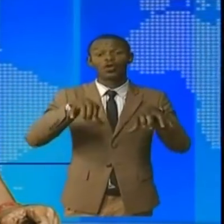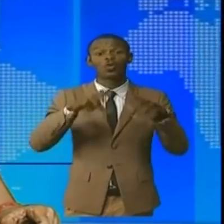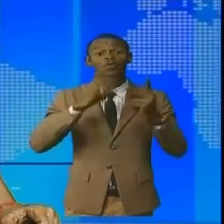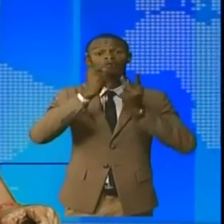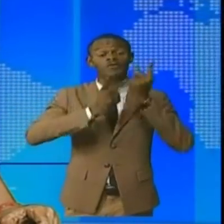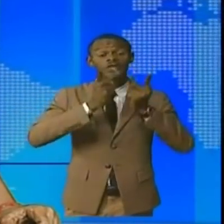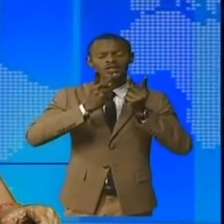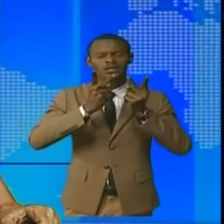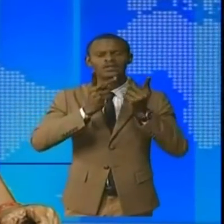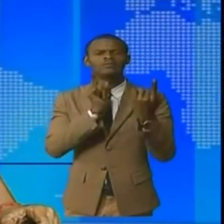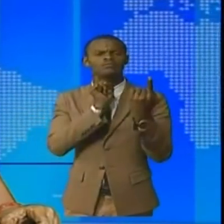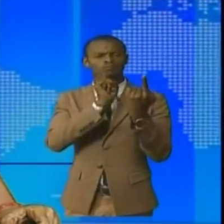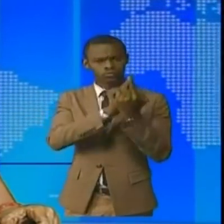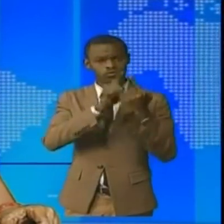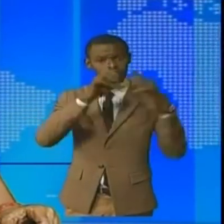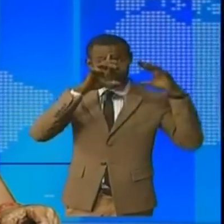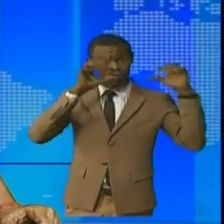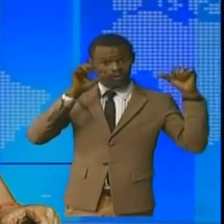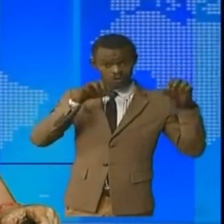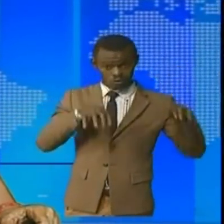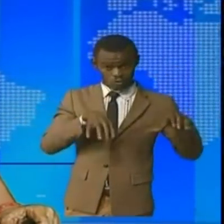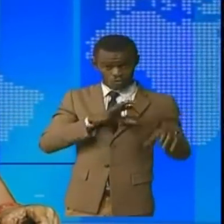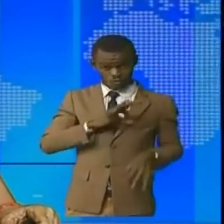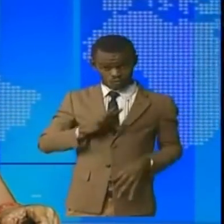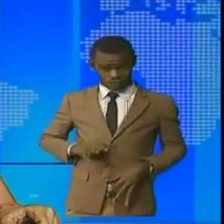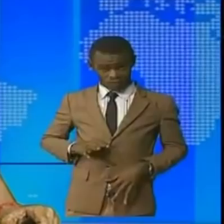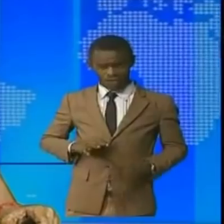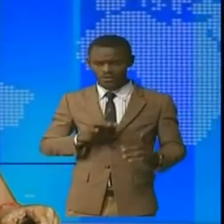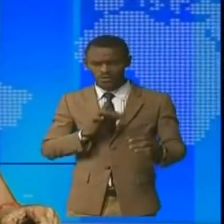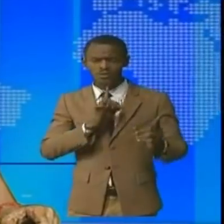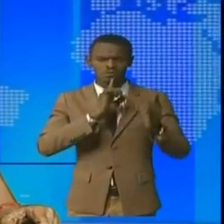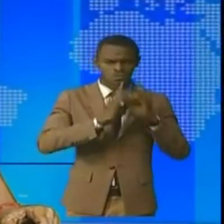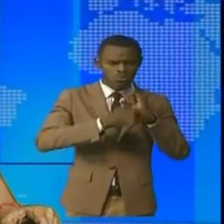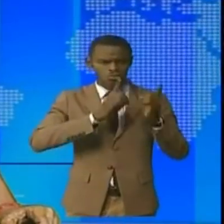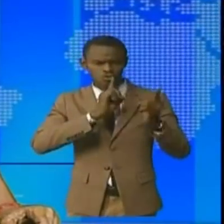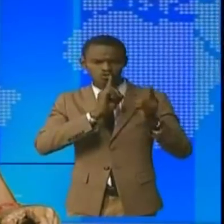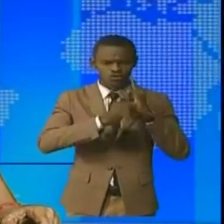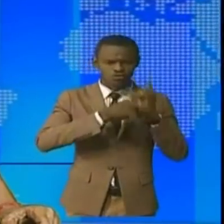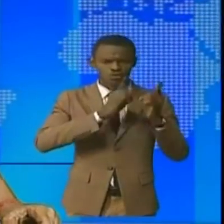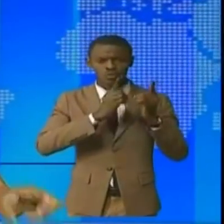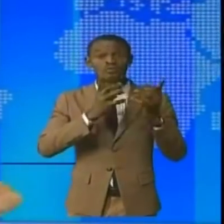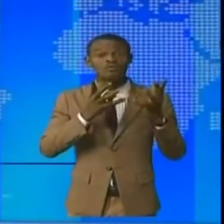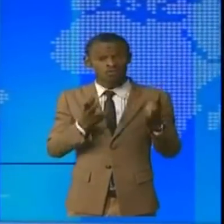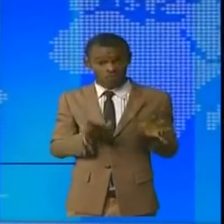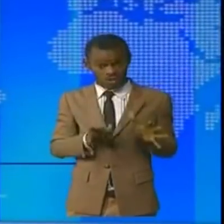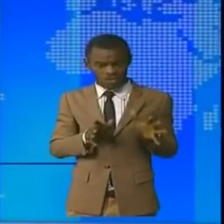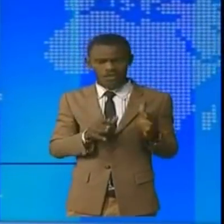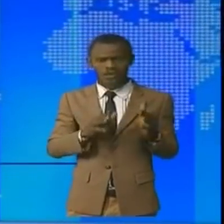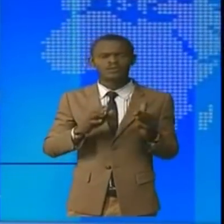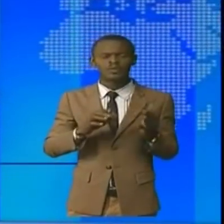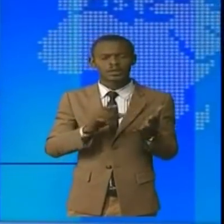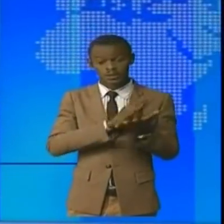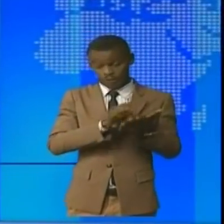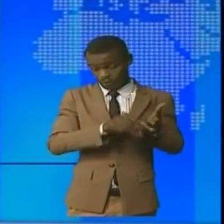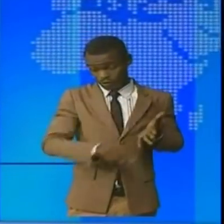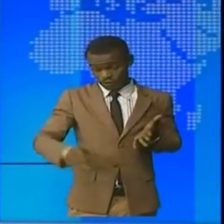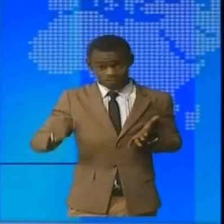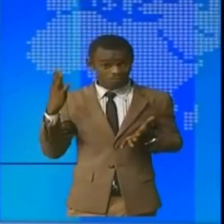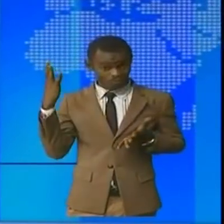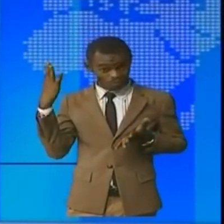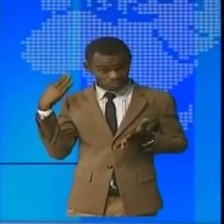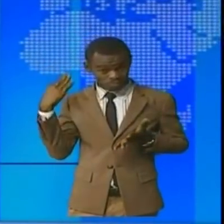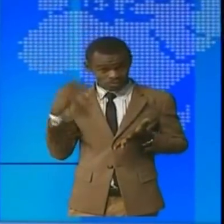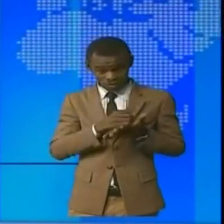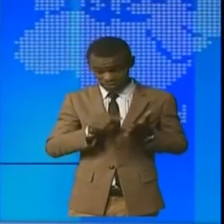président de la République, Félix-Antoine Tshisekedi Tshilombo, a eu également des entrevues avec une délégation américaine mixte des officiers